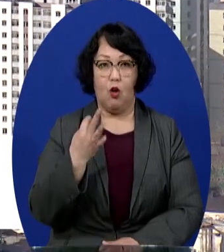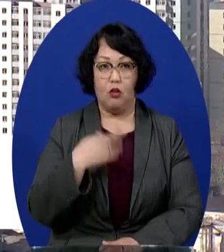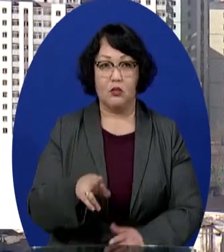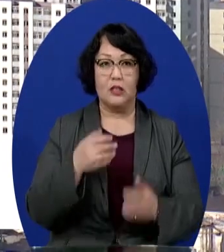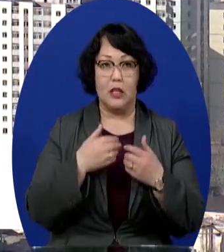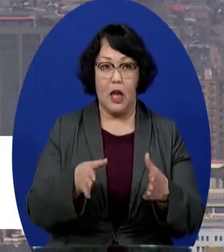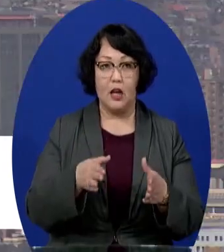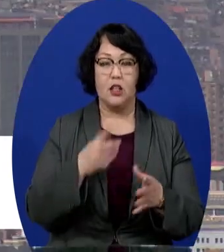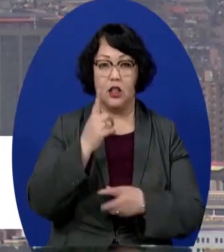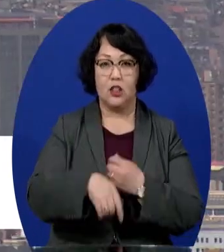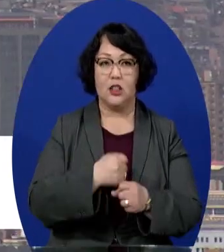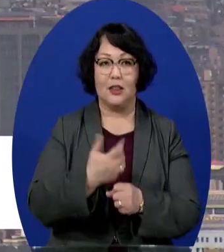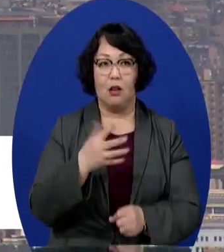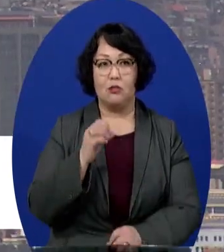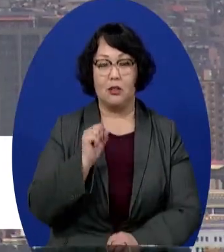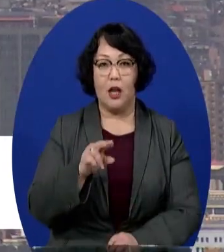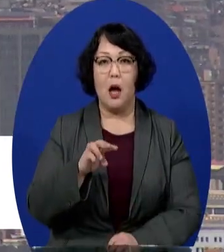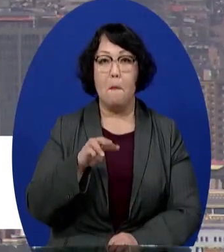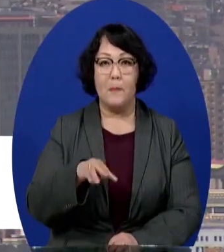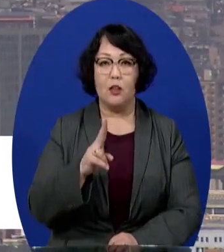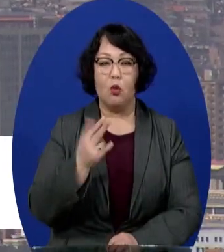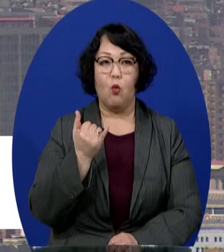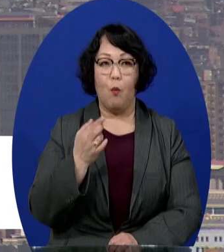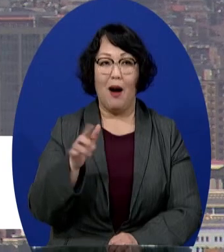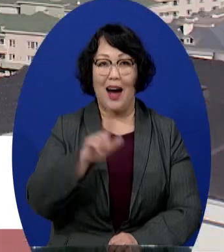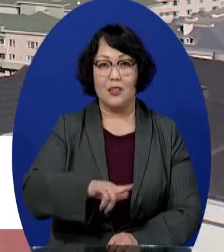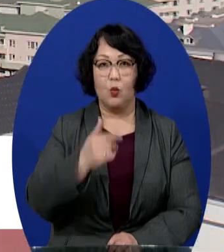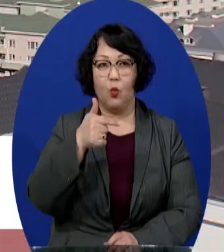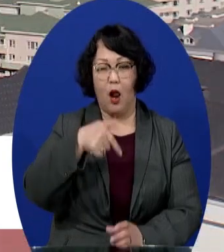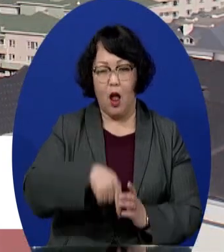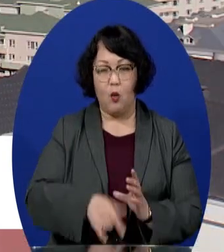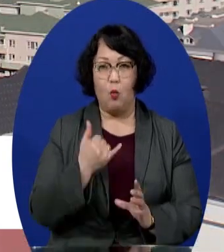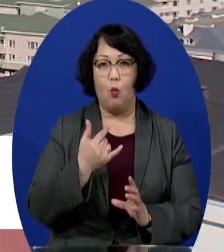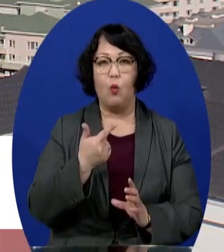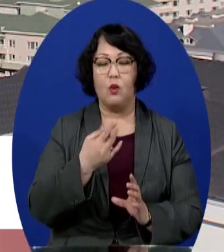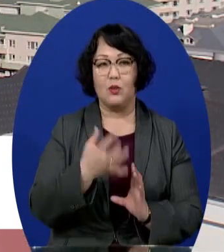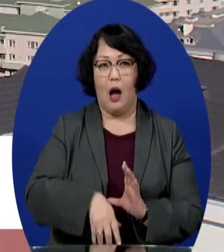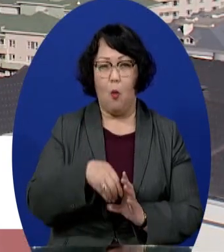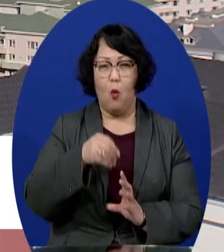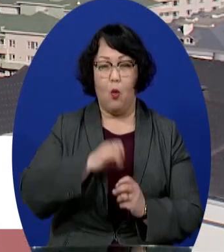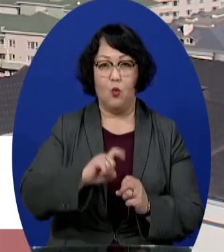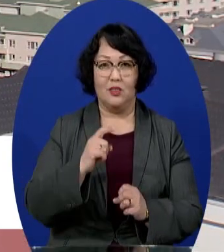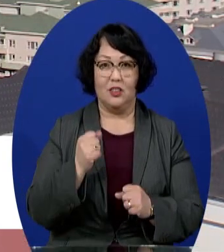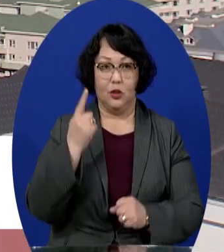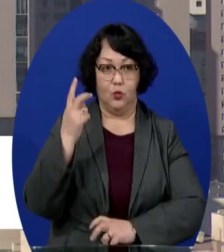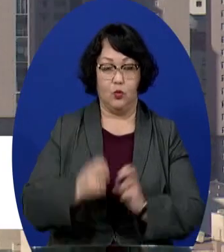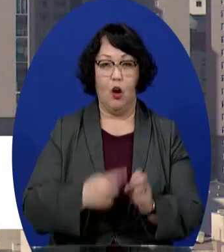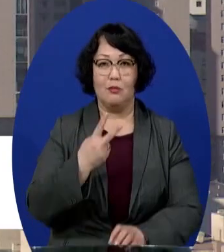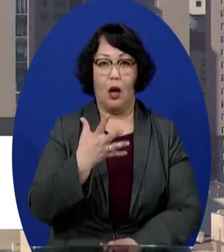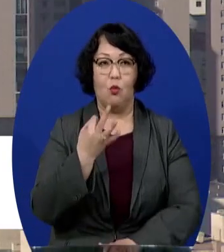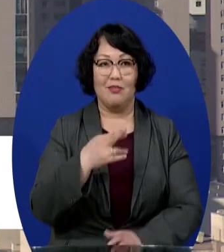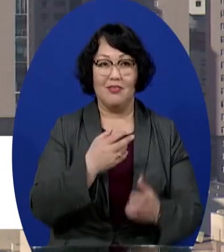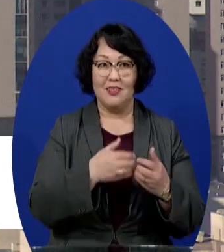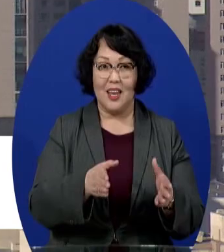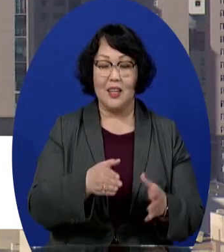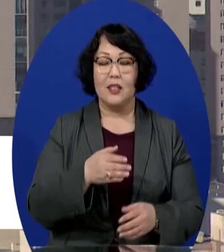ашиглаж эхлэх жилд 50 сая метр куб гүний ус олзуурлах хүчин чадалтай нэг үйлдвэр, 2025 онд хэрэглээнд нэвтрэх